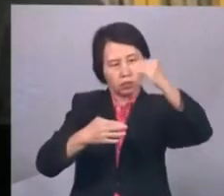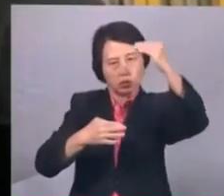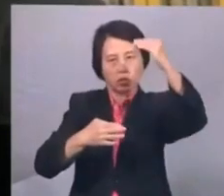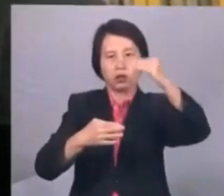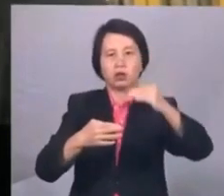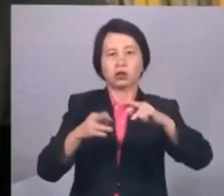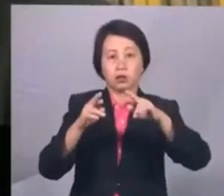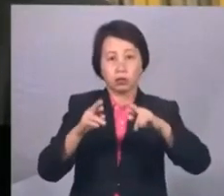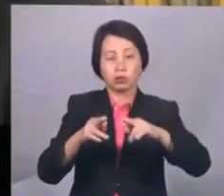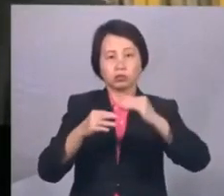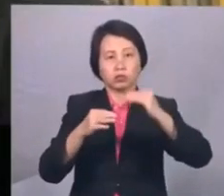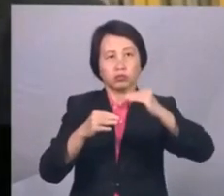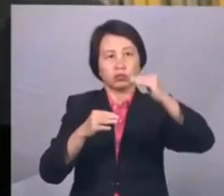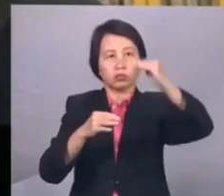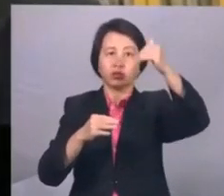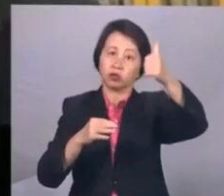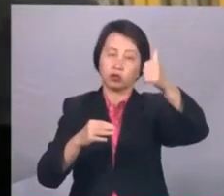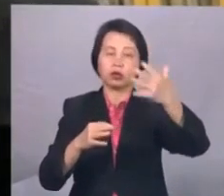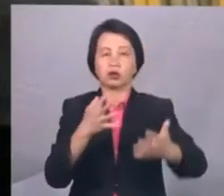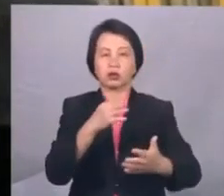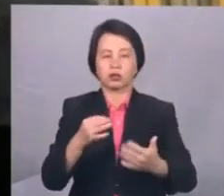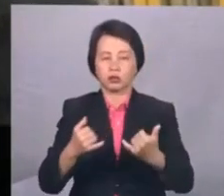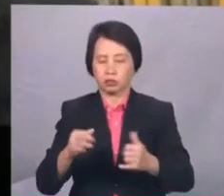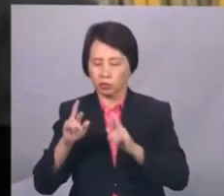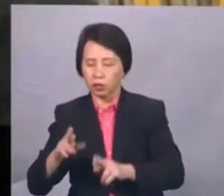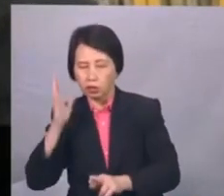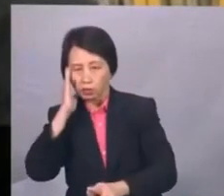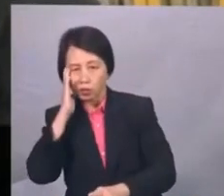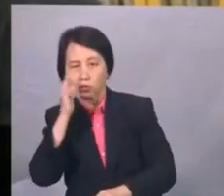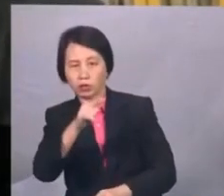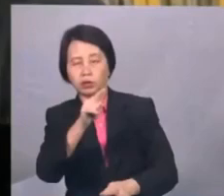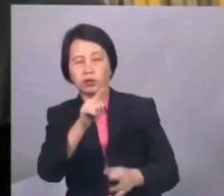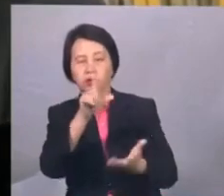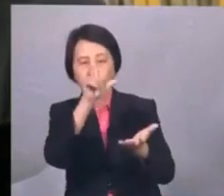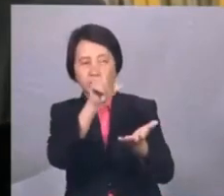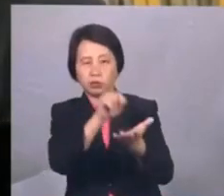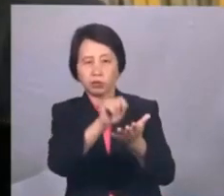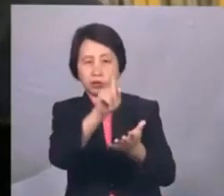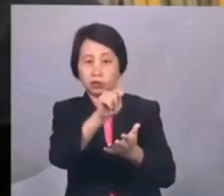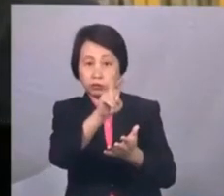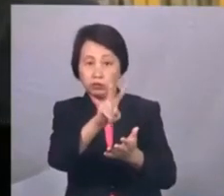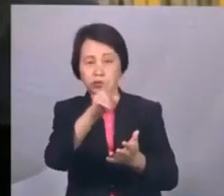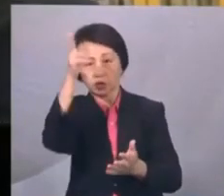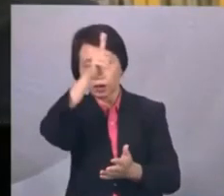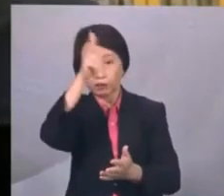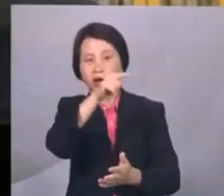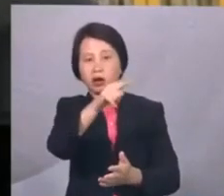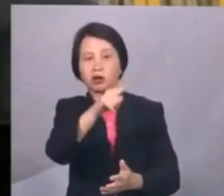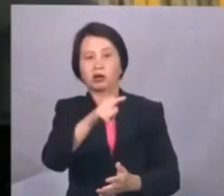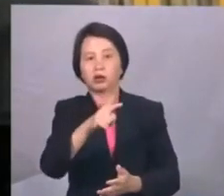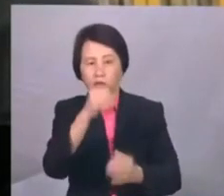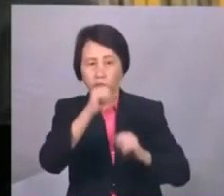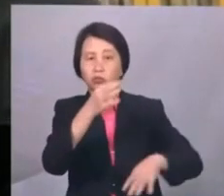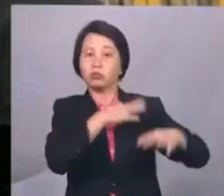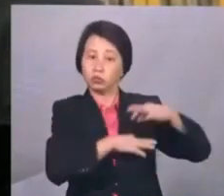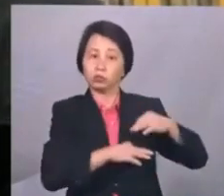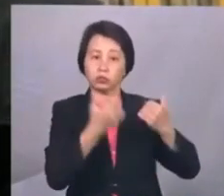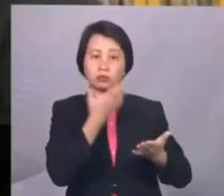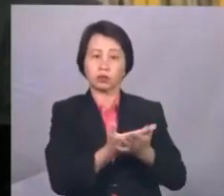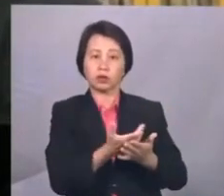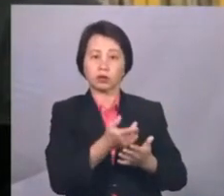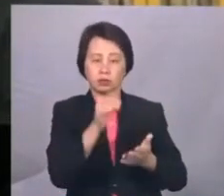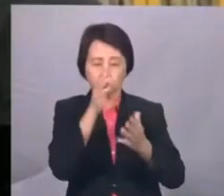sebagai atau ini punya utama kerajaan jadi ada waktunya menjadi punya utama kerajaan itu menguntungkan ya